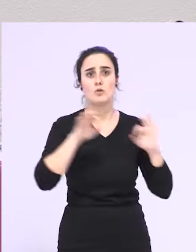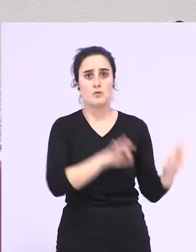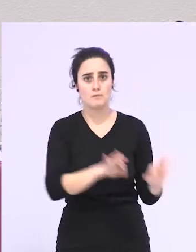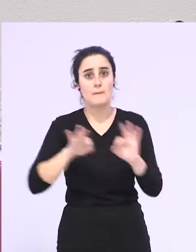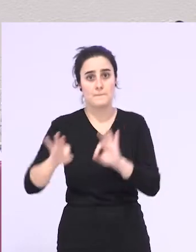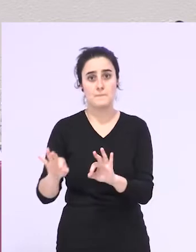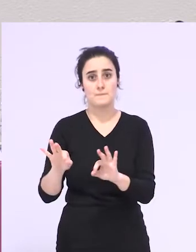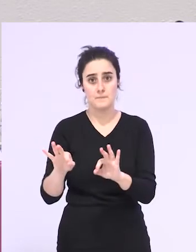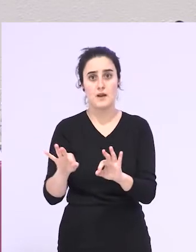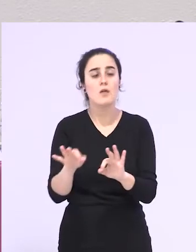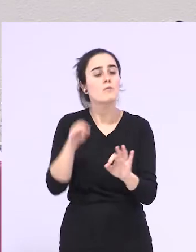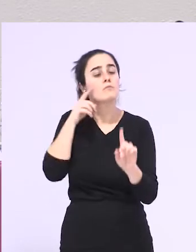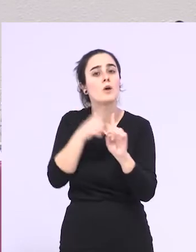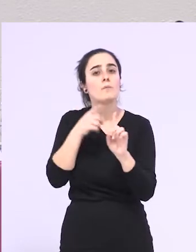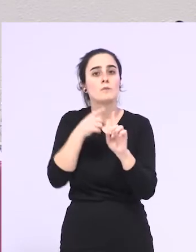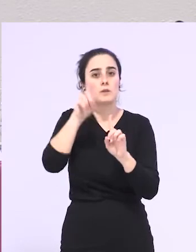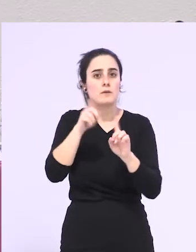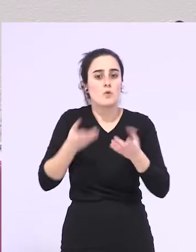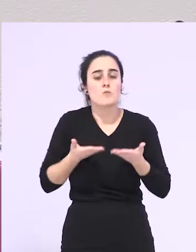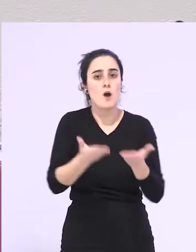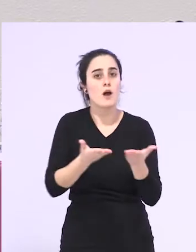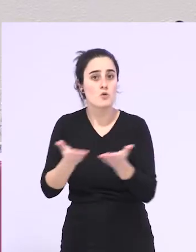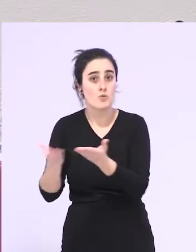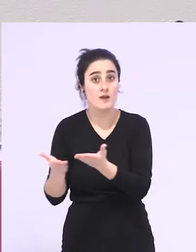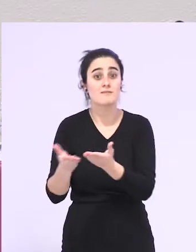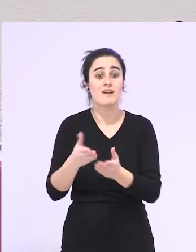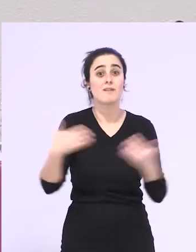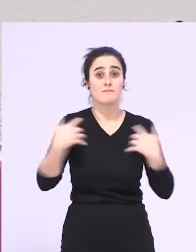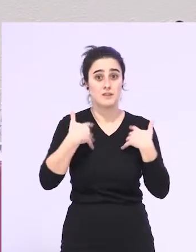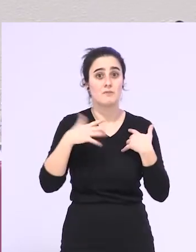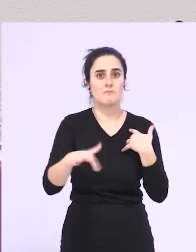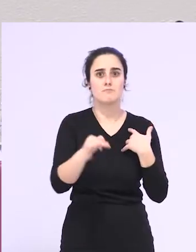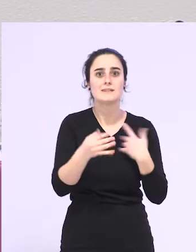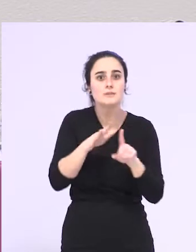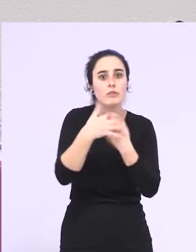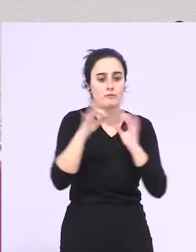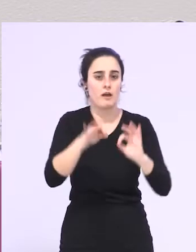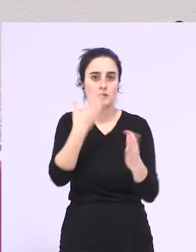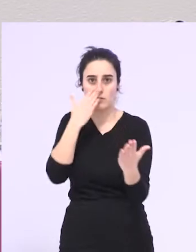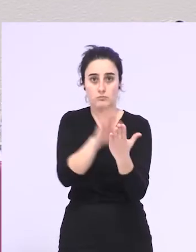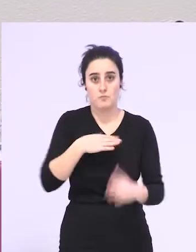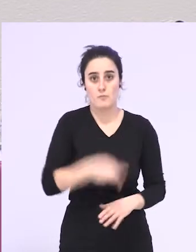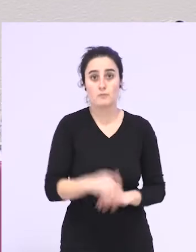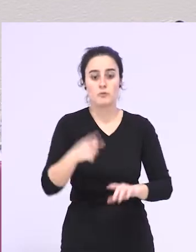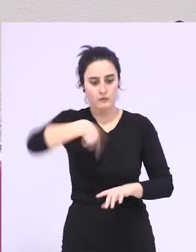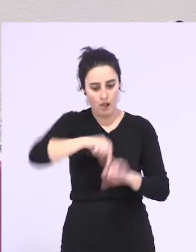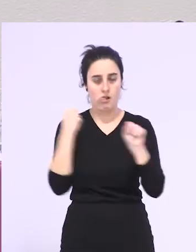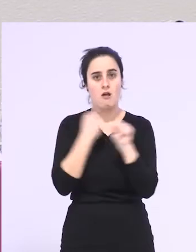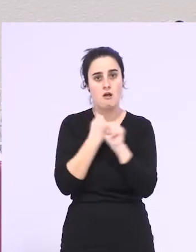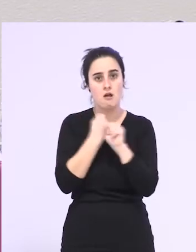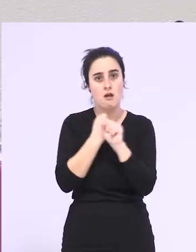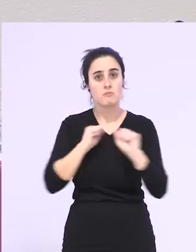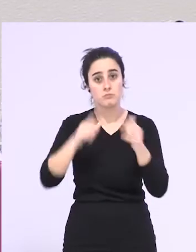erasotuak pizka bat laguntzeko eta haiei aurre egiteko. Beraz, lanean jarri ginen eta protokolo